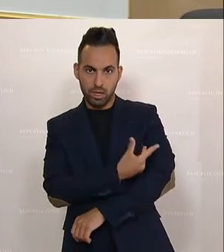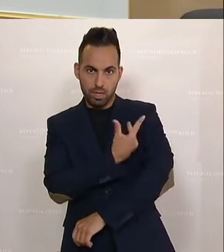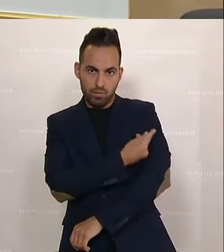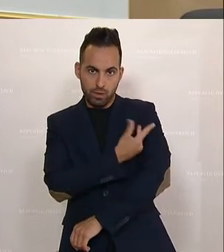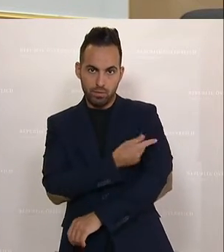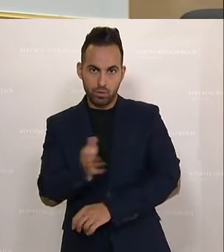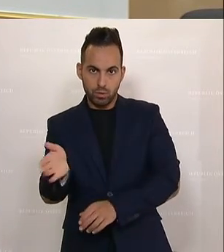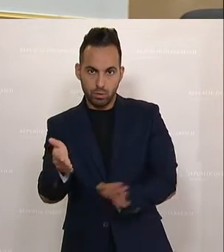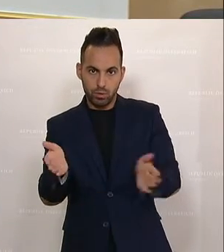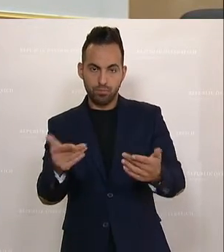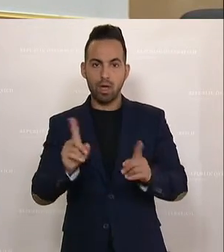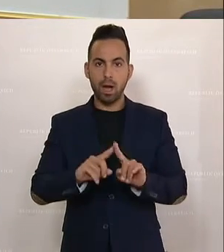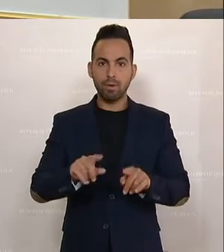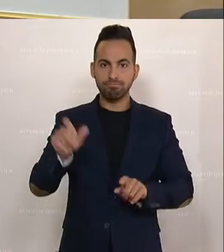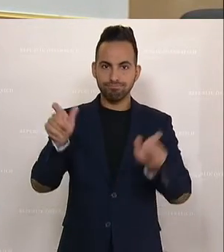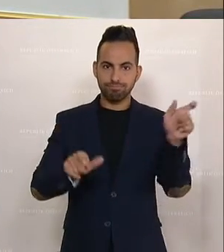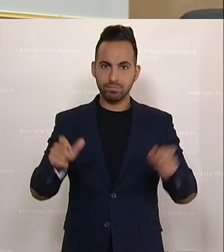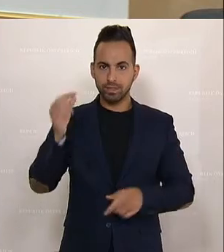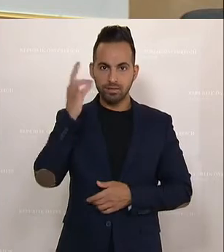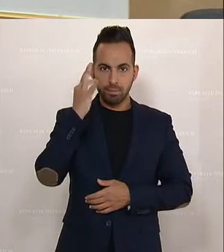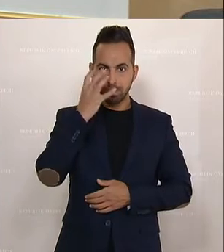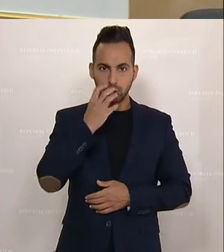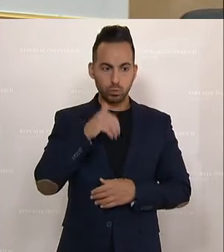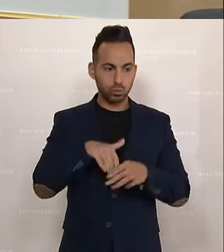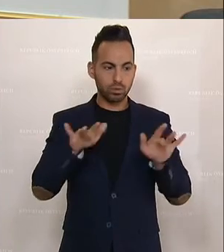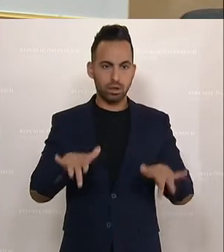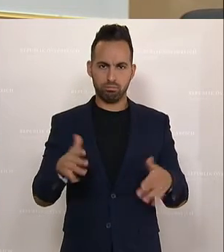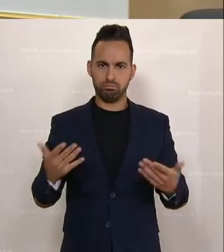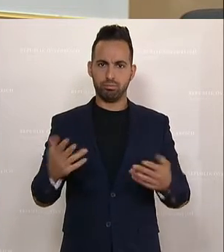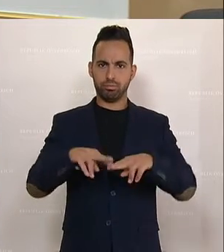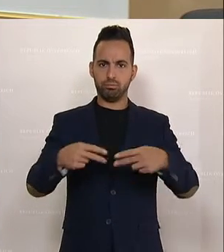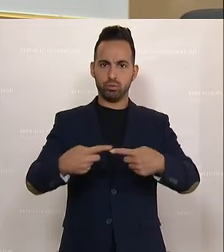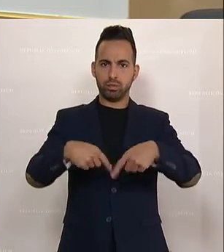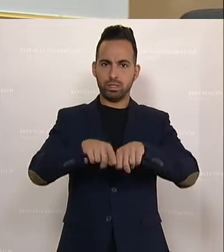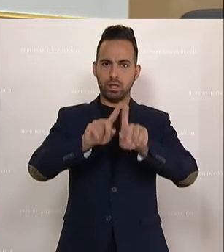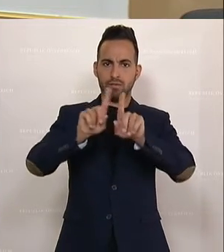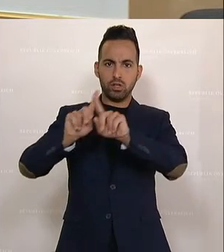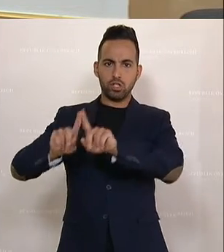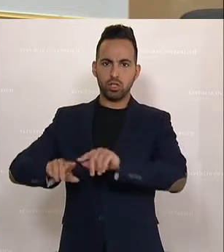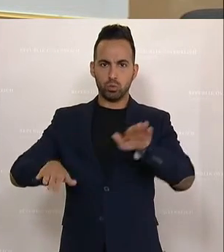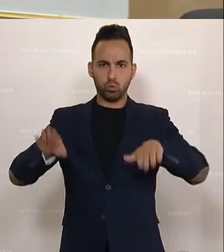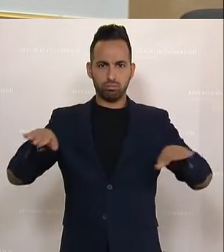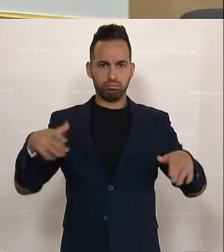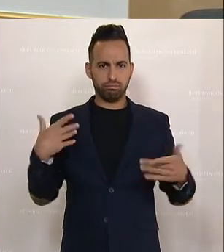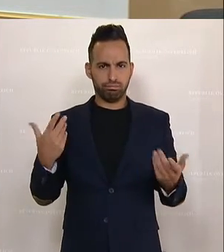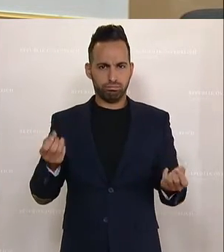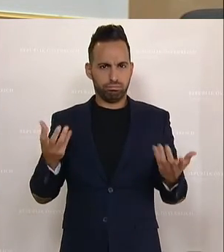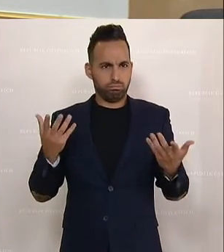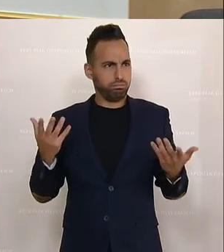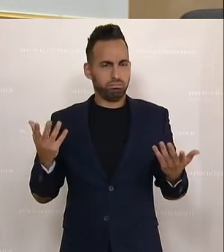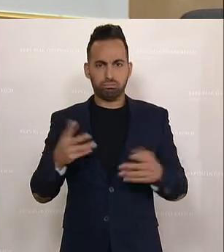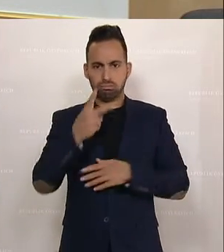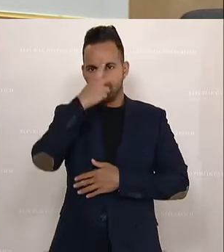die Verbitterung darüber, dass die Unterschiede zwischen den Bundesländern doch merkbar waren, war in